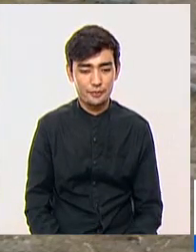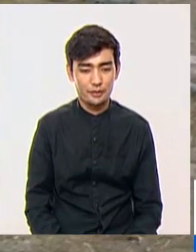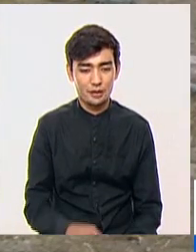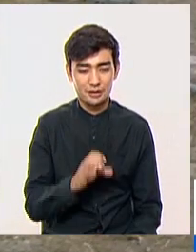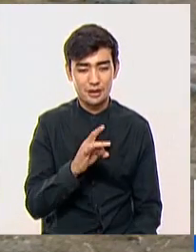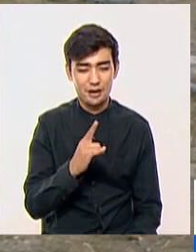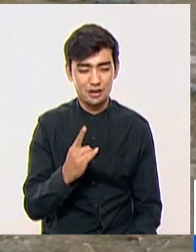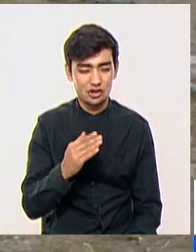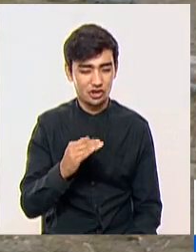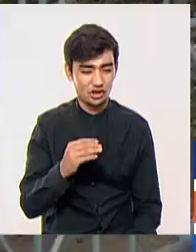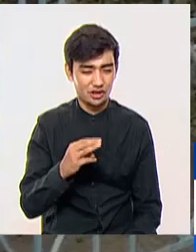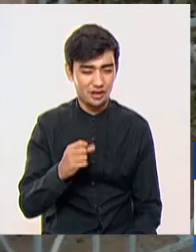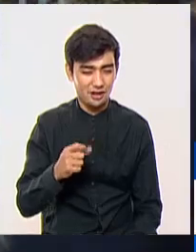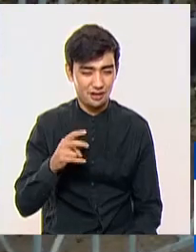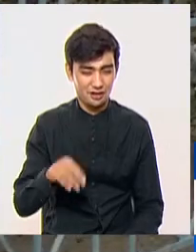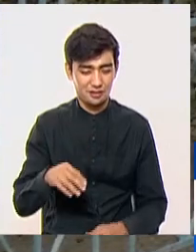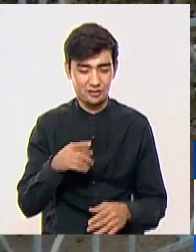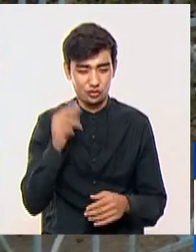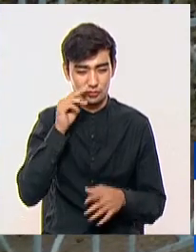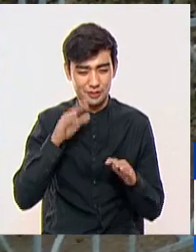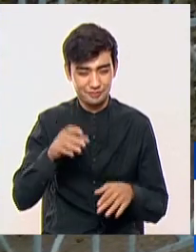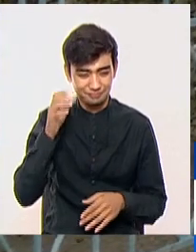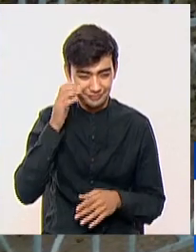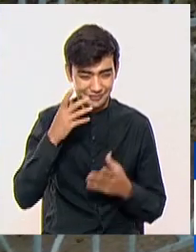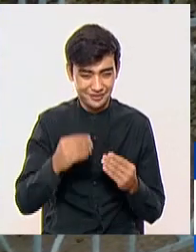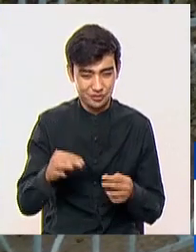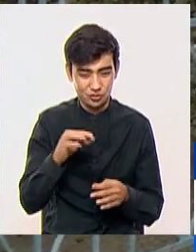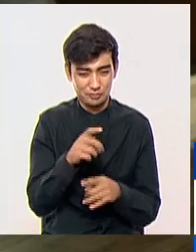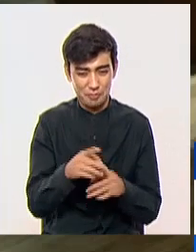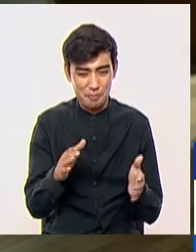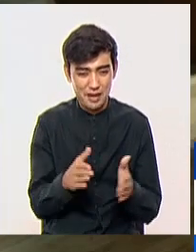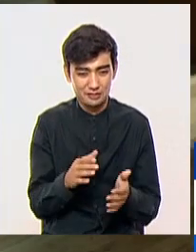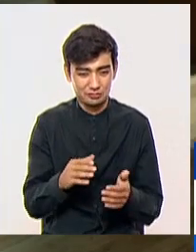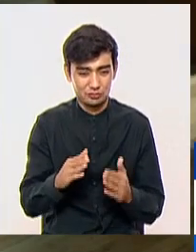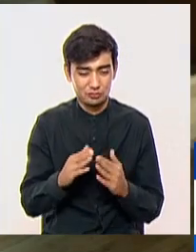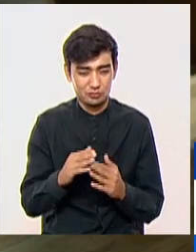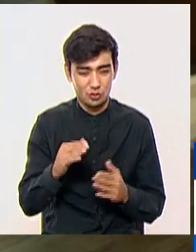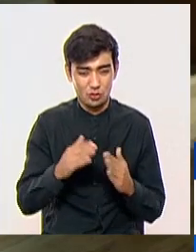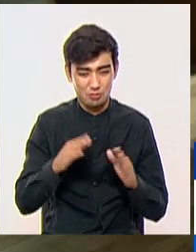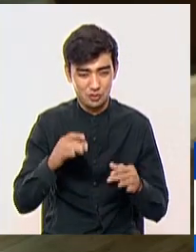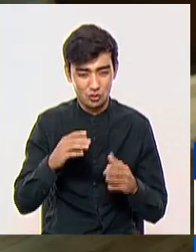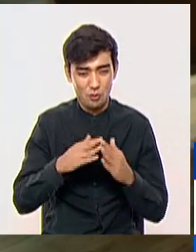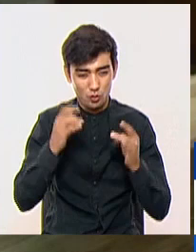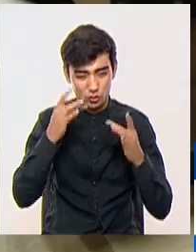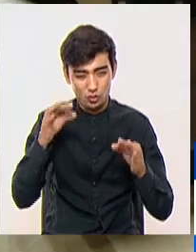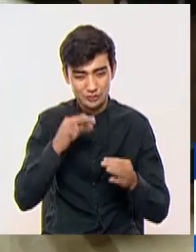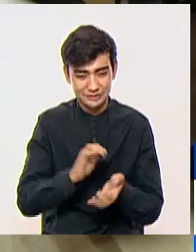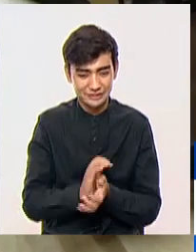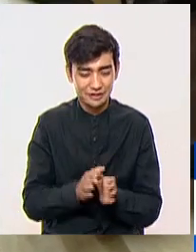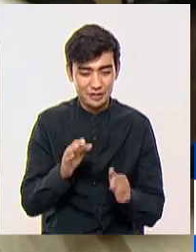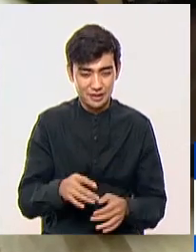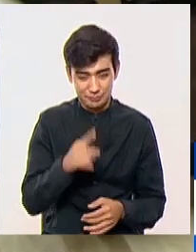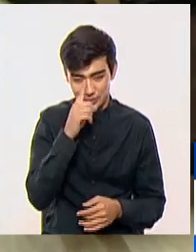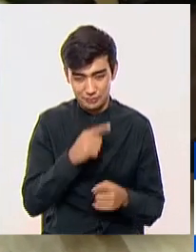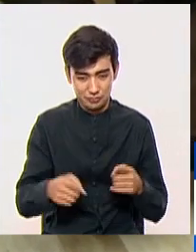Саршығанақ мектебінің оқушылары үшін биылғы білім күні осы ауылдағы Аядай ғана мәдениет үйінде өтті. Содан берге бір жарым айда тар жерге қыстырылысып оқып жатыр.